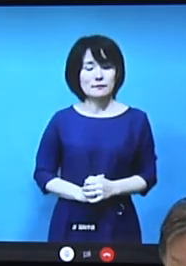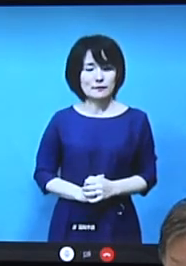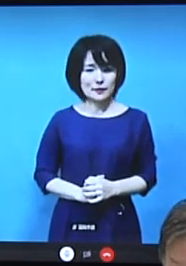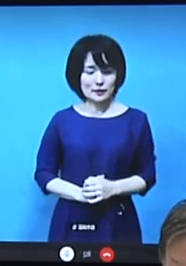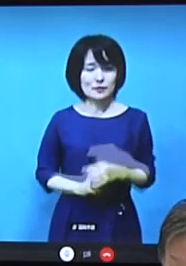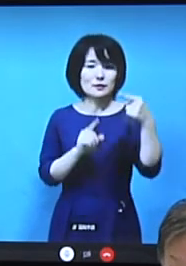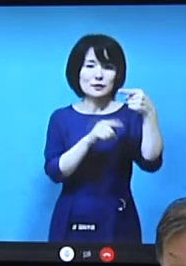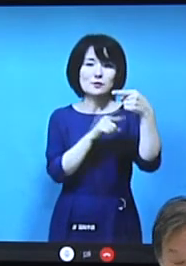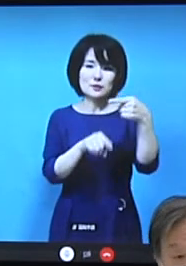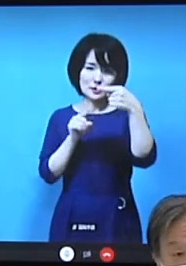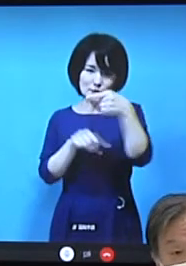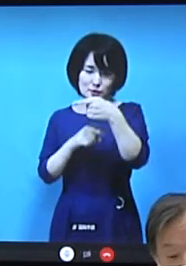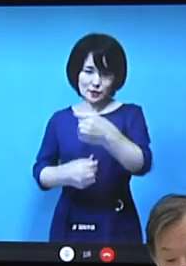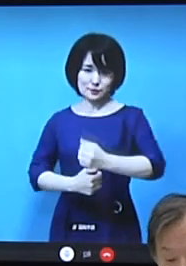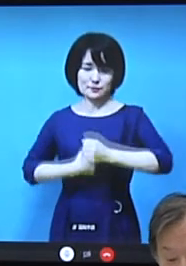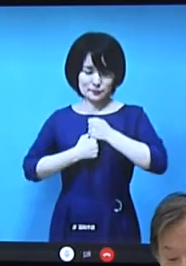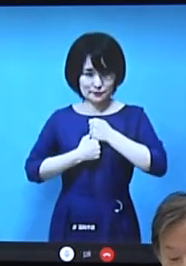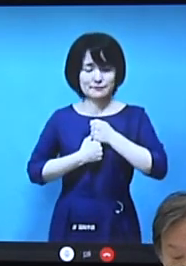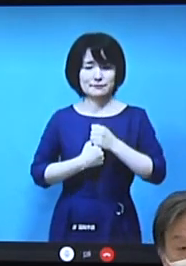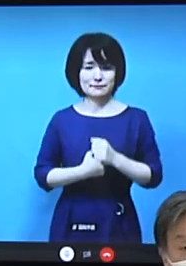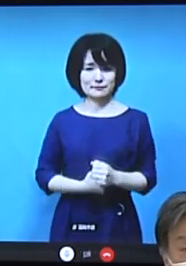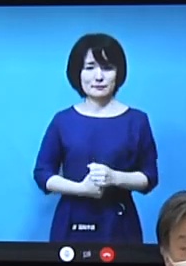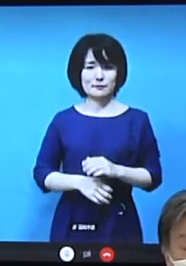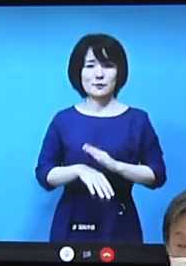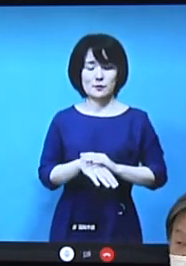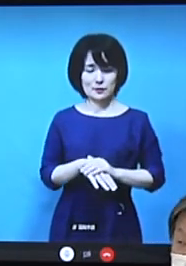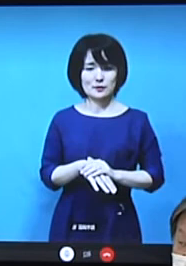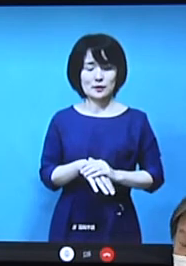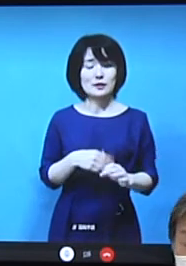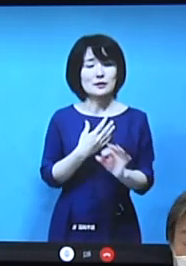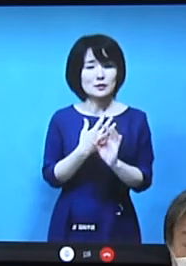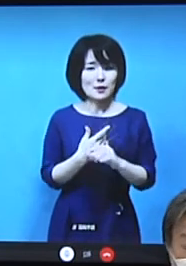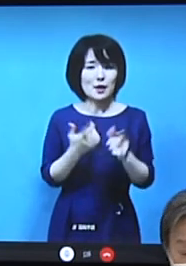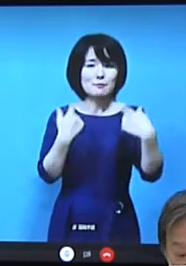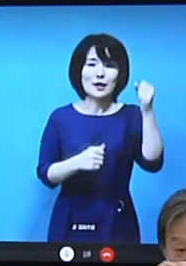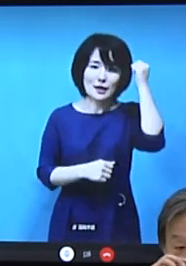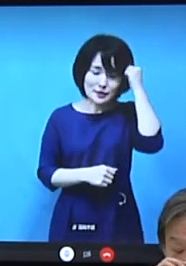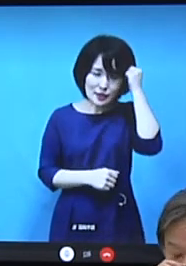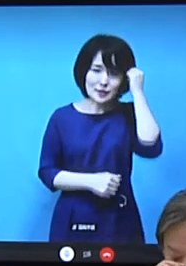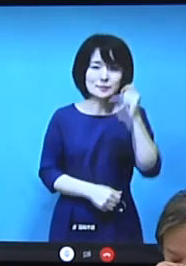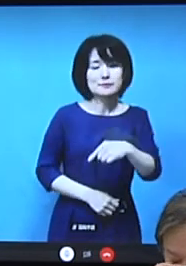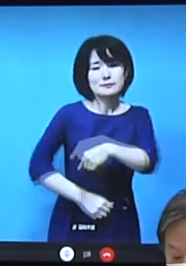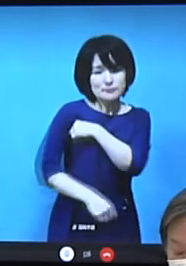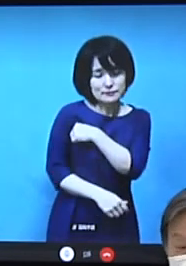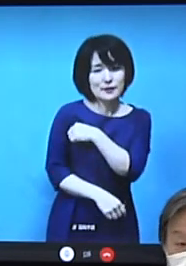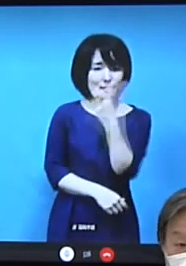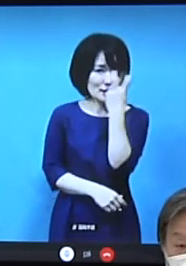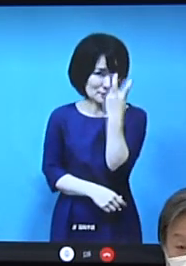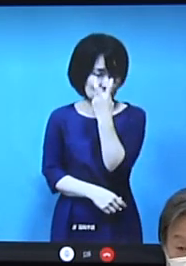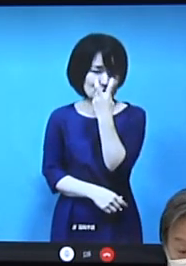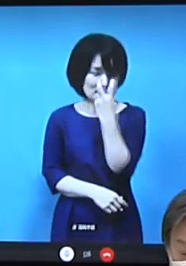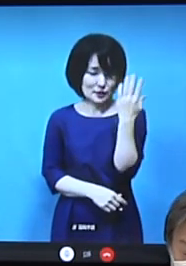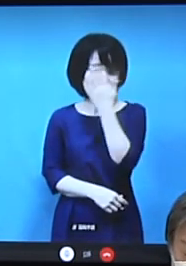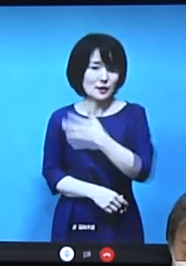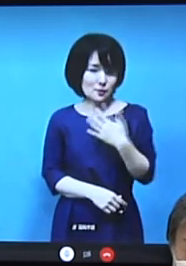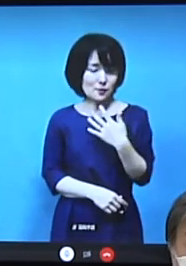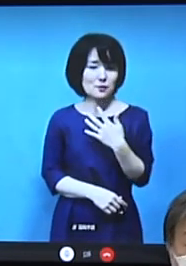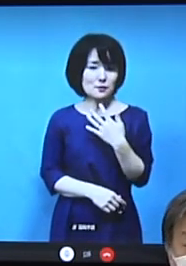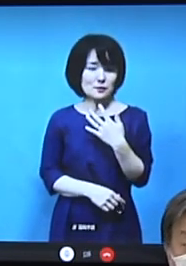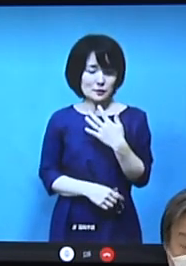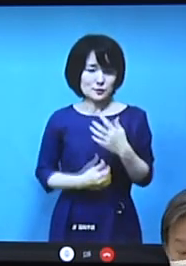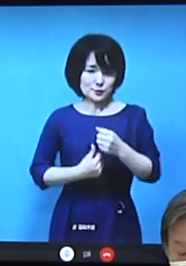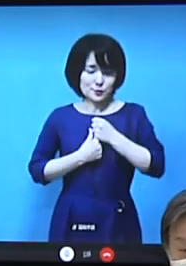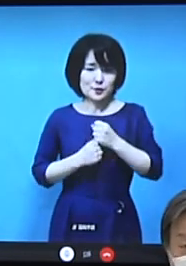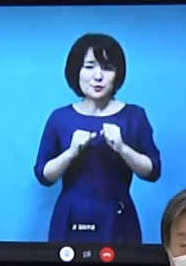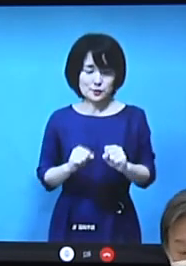で、例えば毎朝体温測定をするとか、自分の健康をしっかり観察する、あるいは家族一緒に住んでいらっし